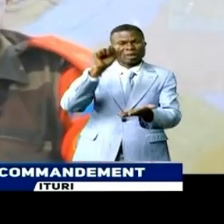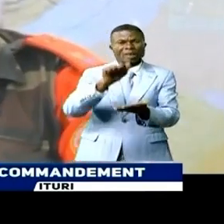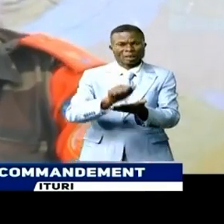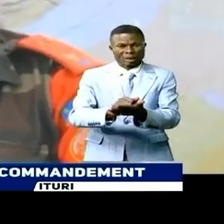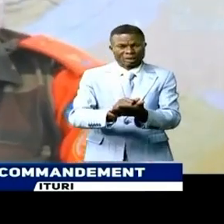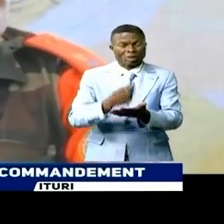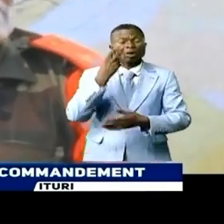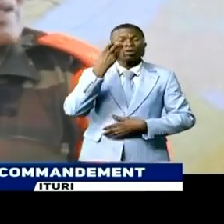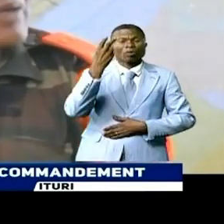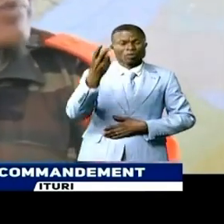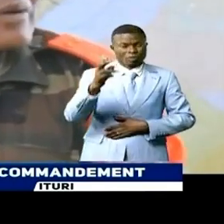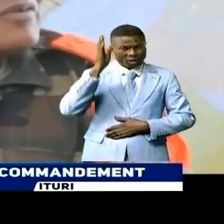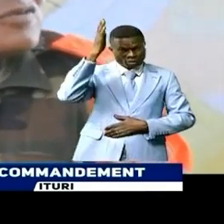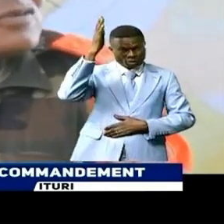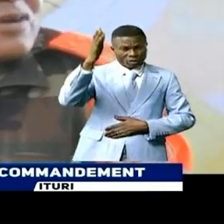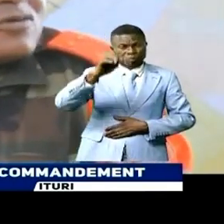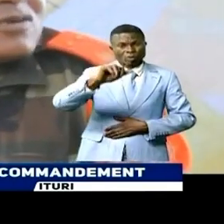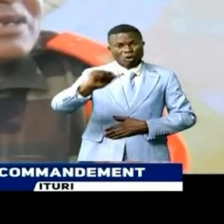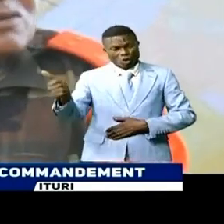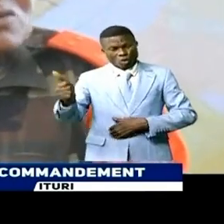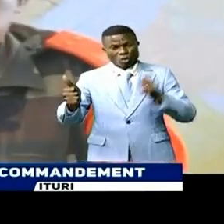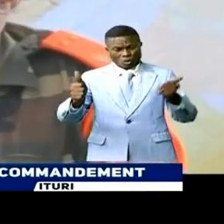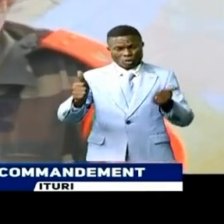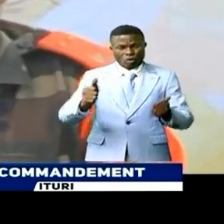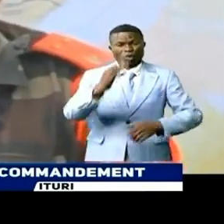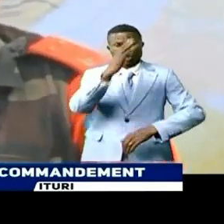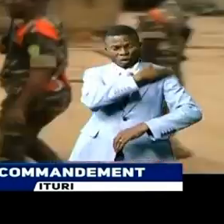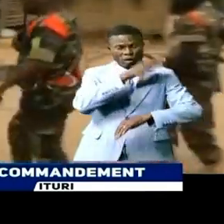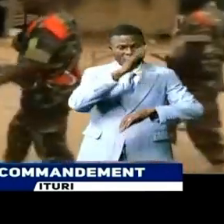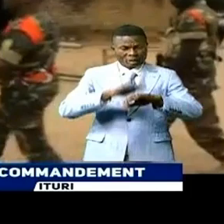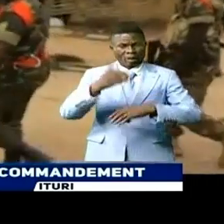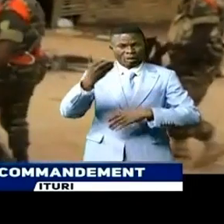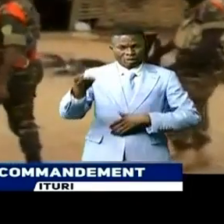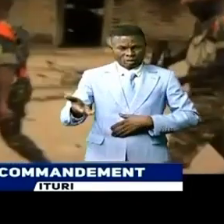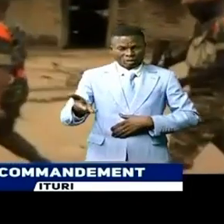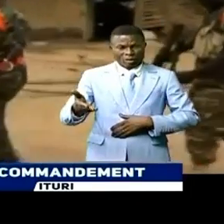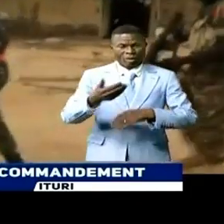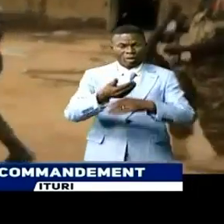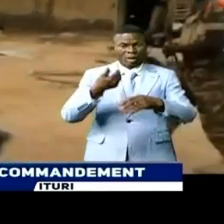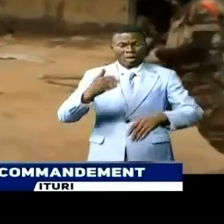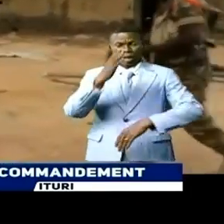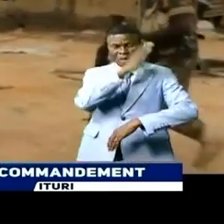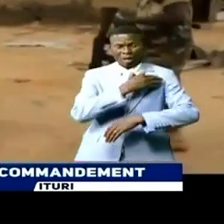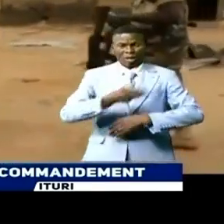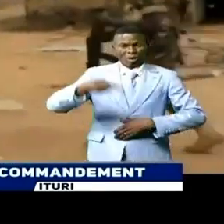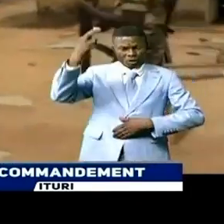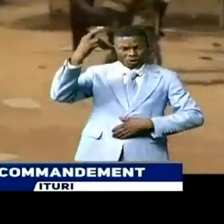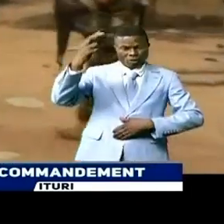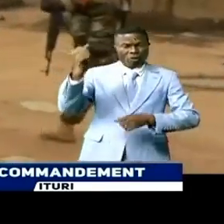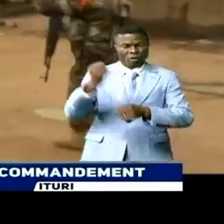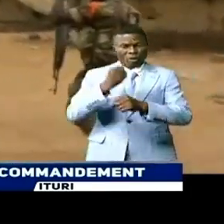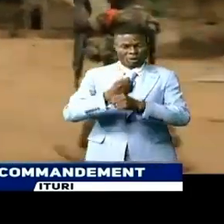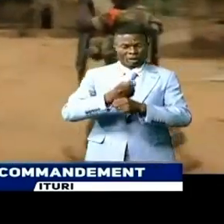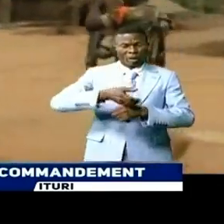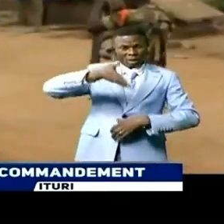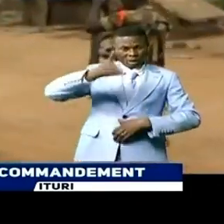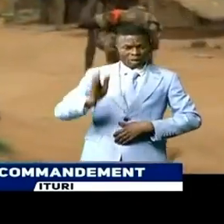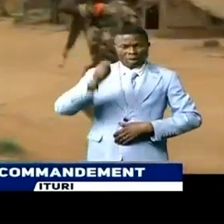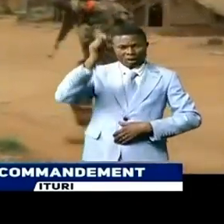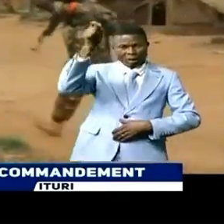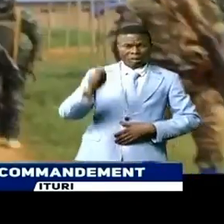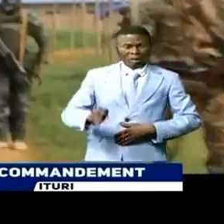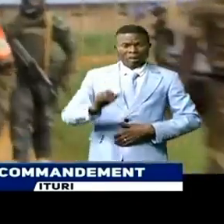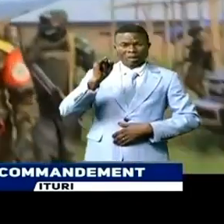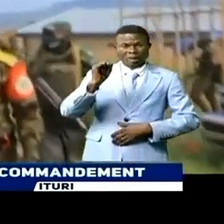où derrick et c'est un pari mi-séance avant d'être élevé à la tête du secteur opérationnel de l'armée à les